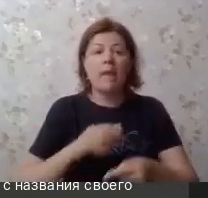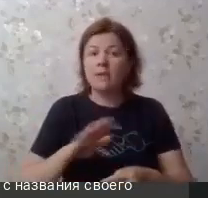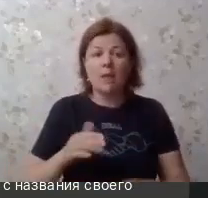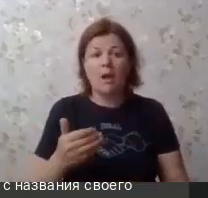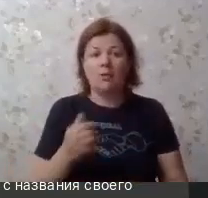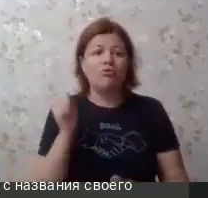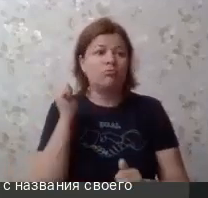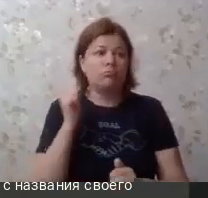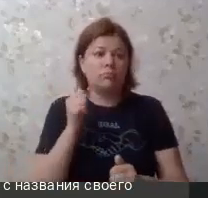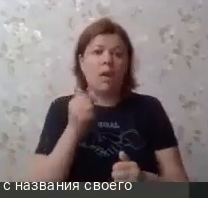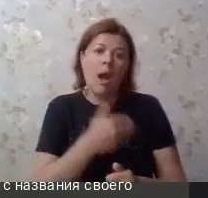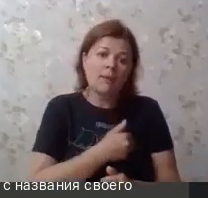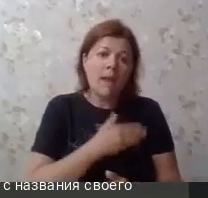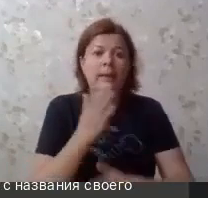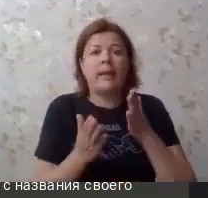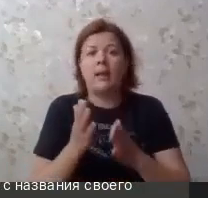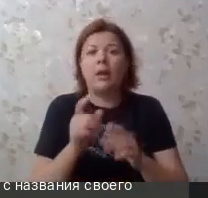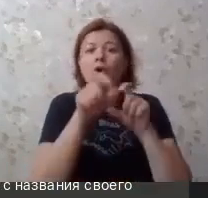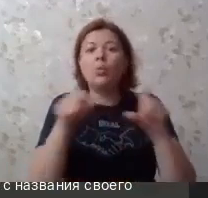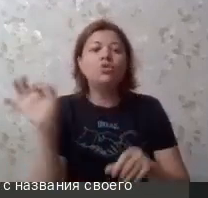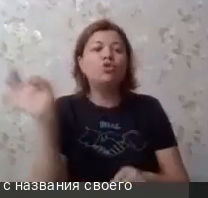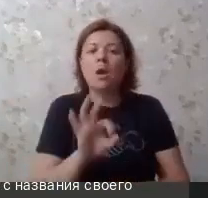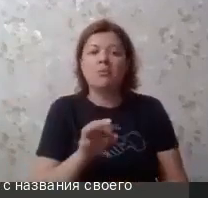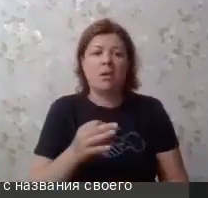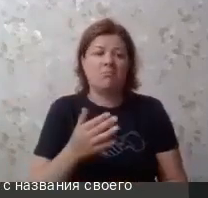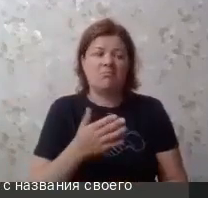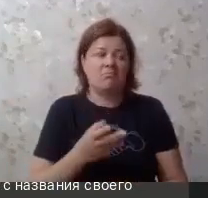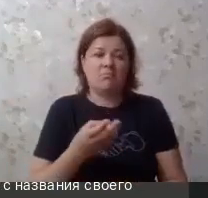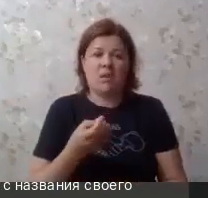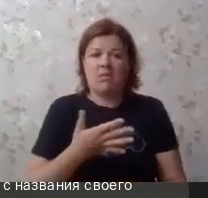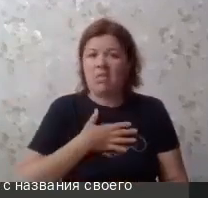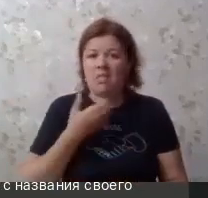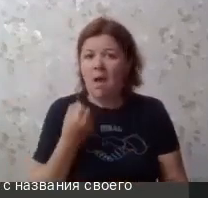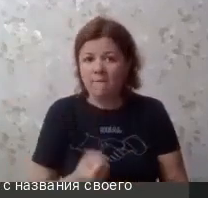часто недовольны теми средствами реабилитации, которые предоставляются